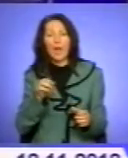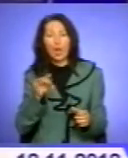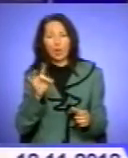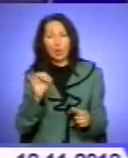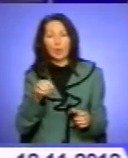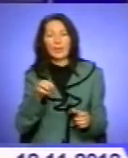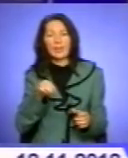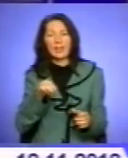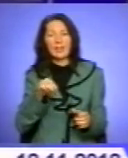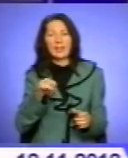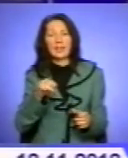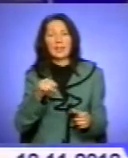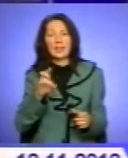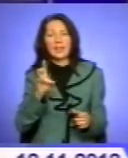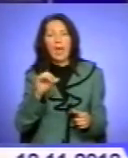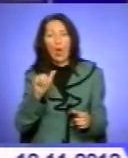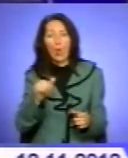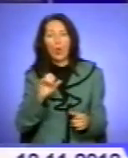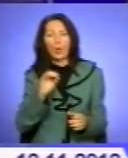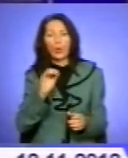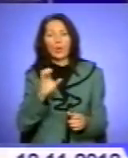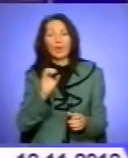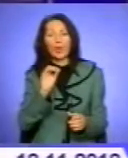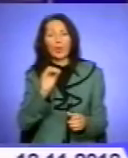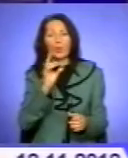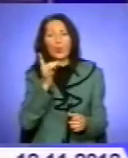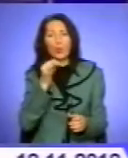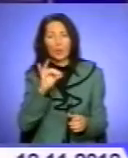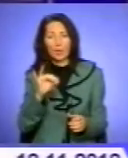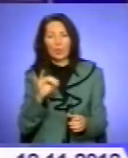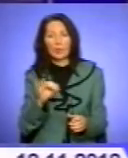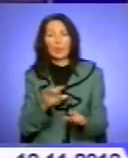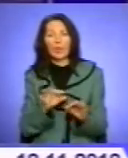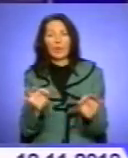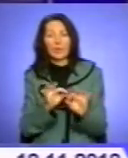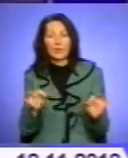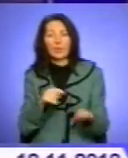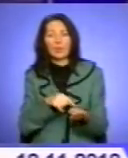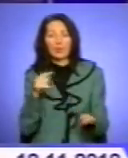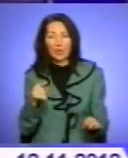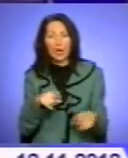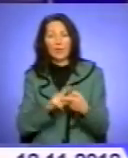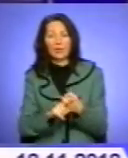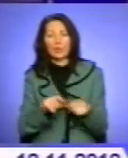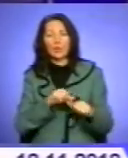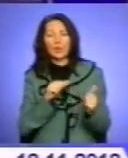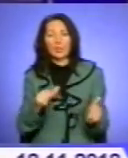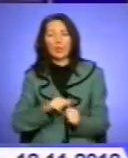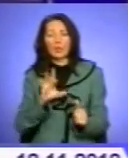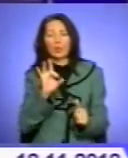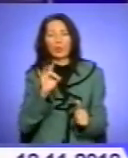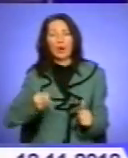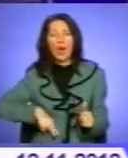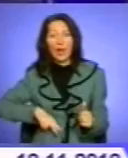Голова обласної державної адміністрації Валентин Хоптян висловив співчуття у зв'язку зі смертю ректора Тернопільського національного економічного